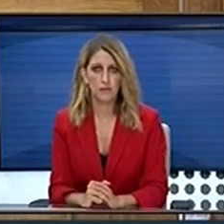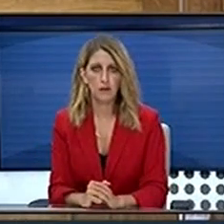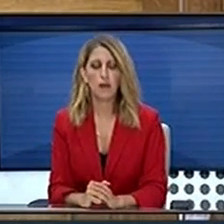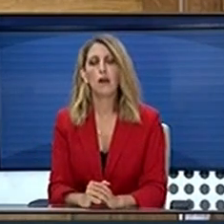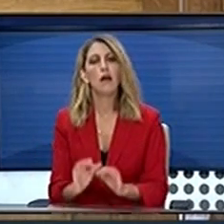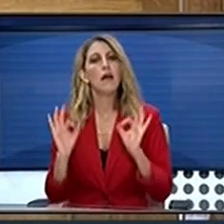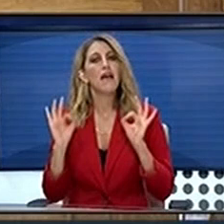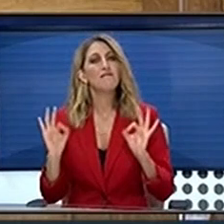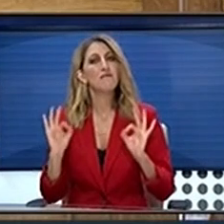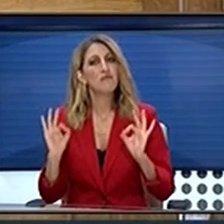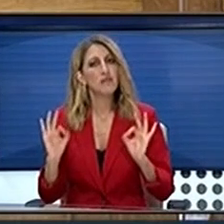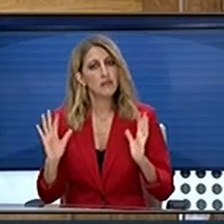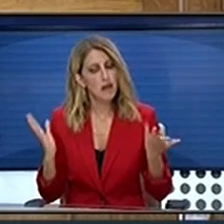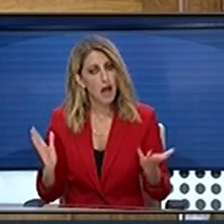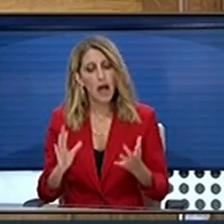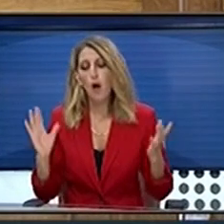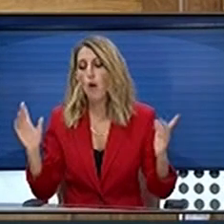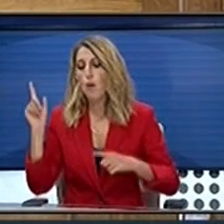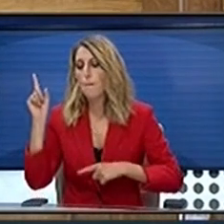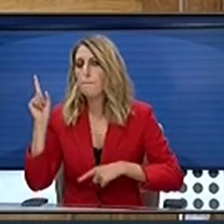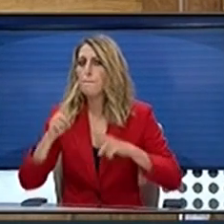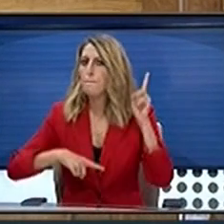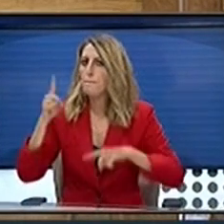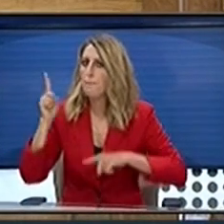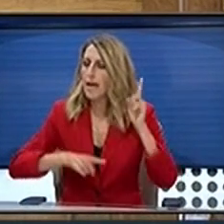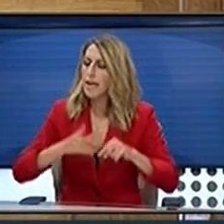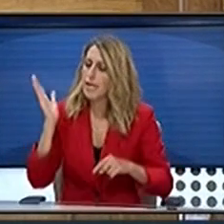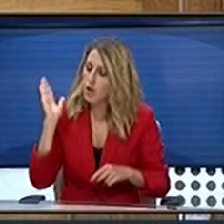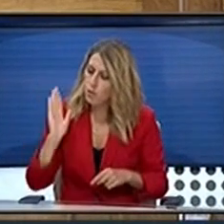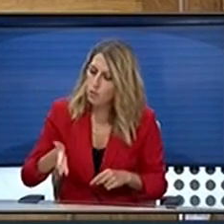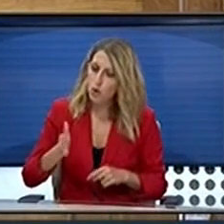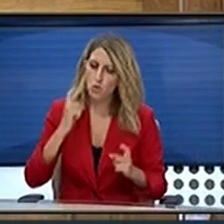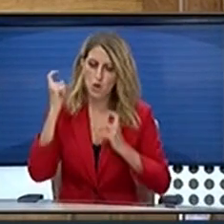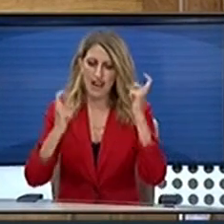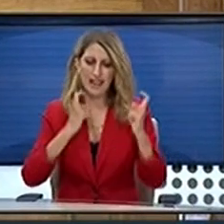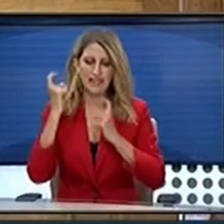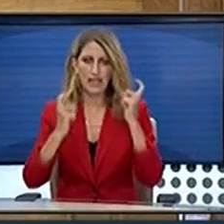από υπερβολές και άλλους κινδύνους. Βεβαίως υπάρχει